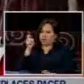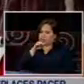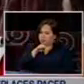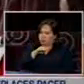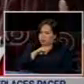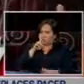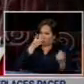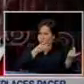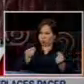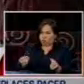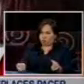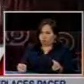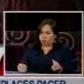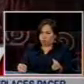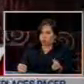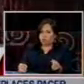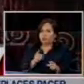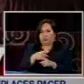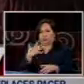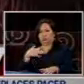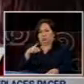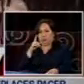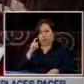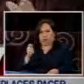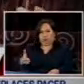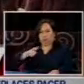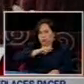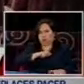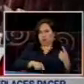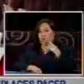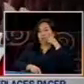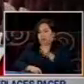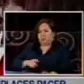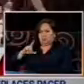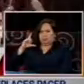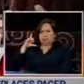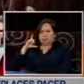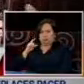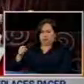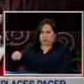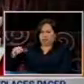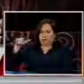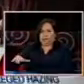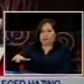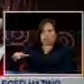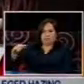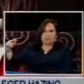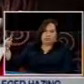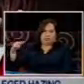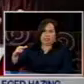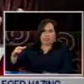Obviously, hindi ho nakaalis yung akusado, no? So in other words, yung option sa inyo